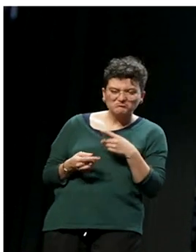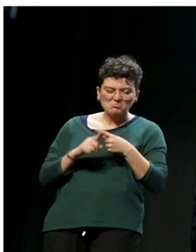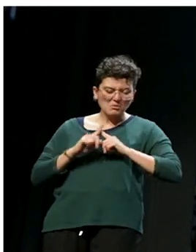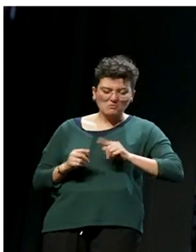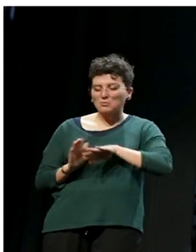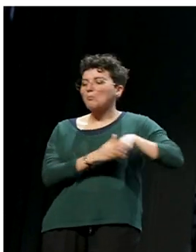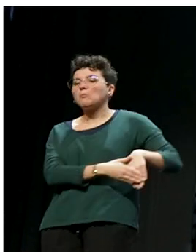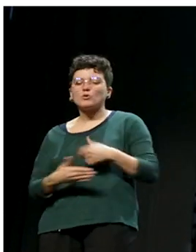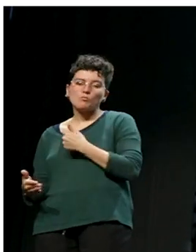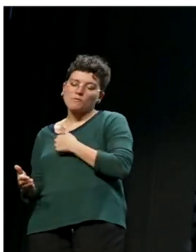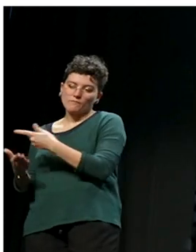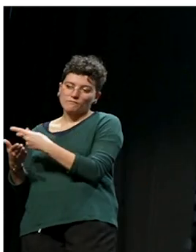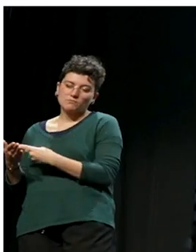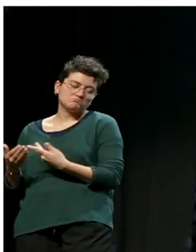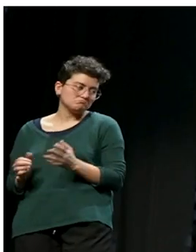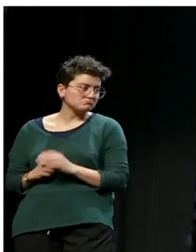qu'on mérite. Hein,